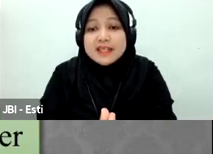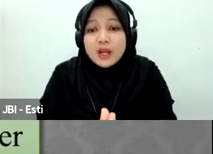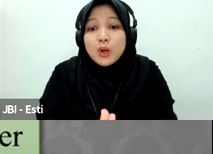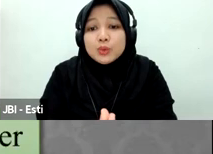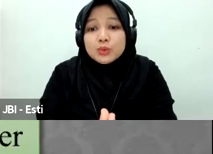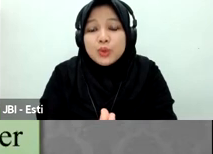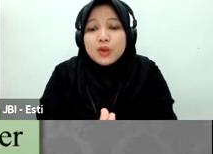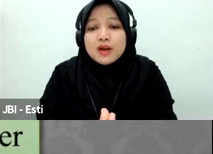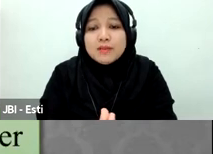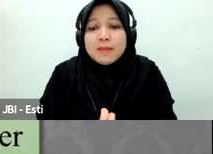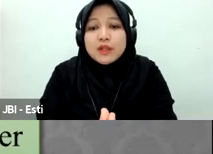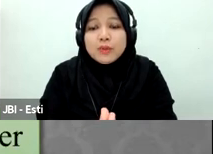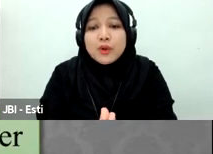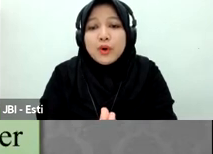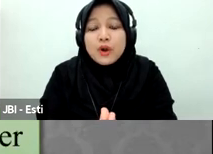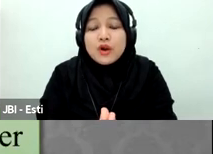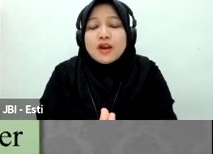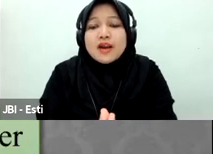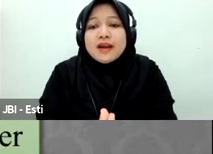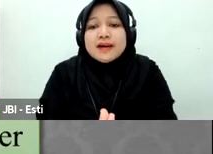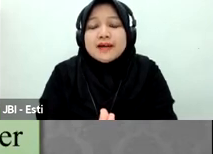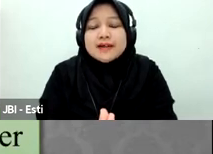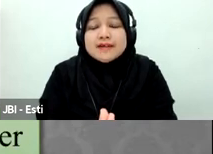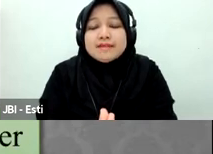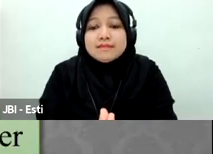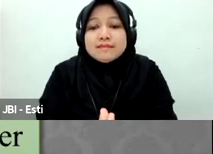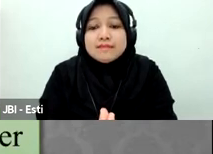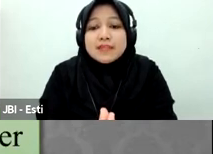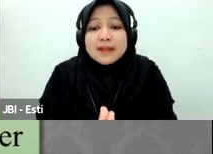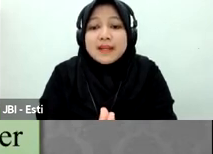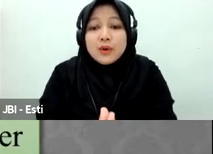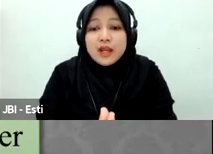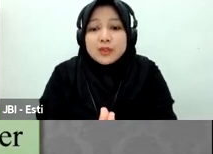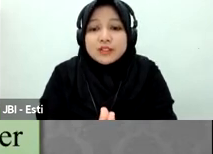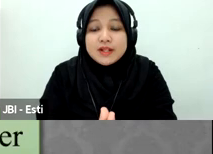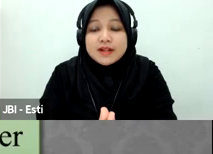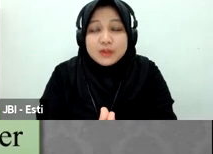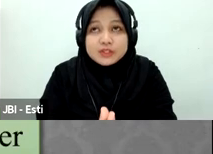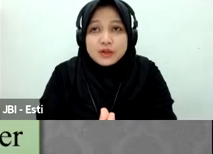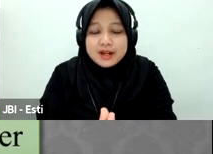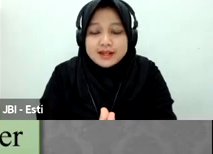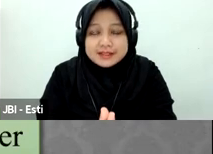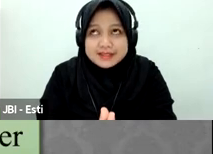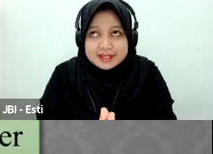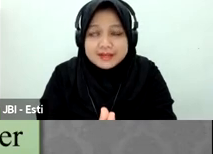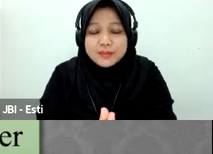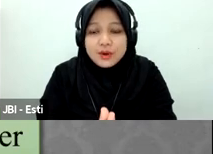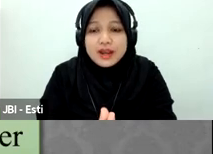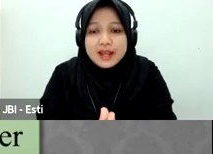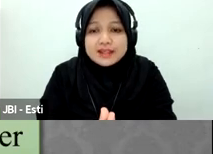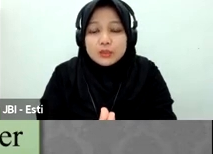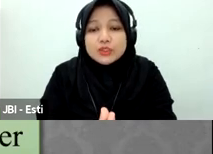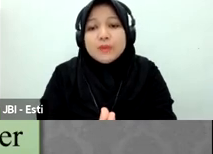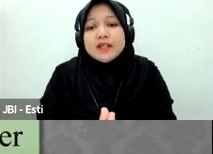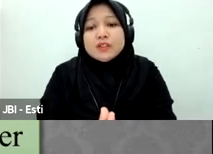jadi untuk membantu mendorong teman yang menggunakan kursi dari kursor adalah padi